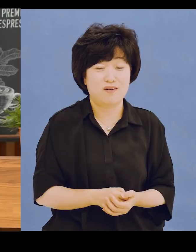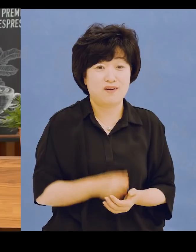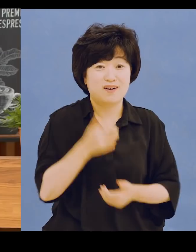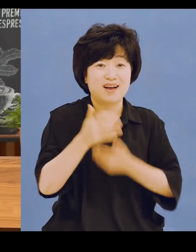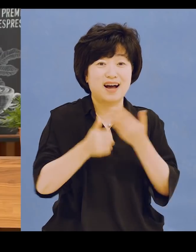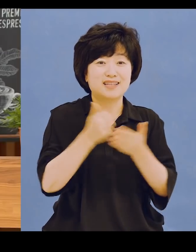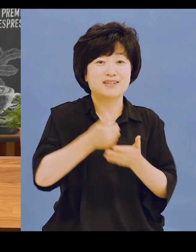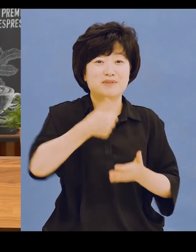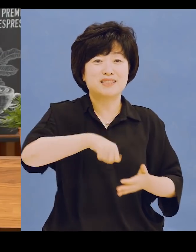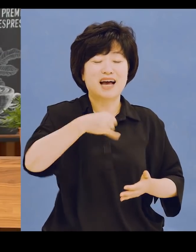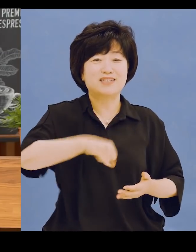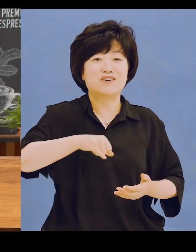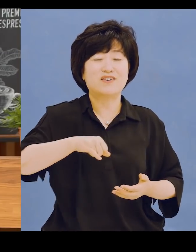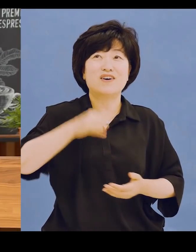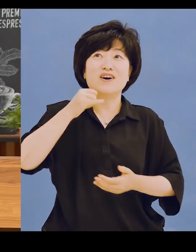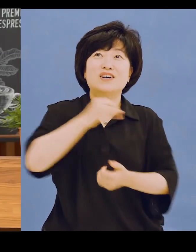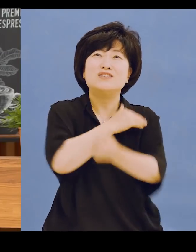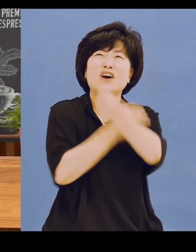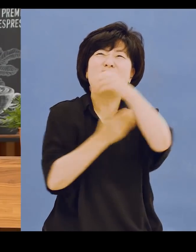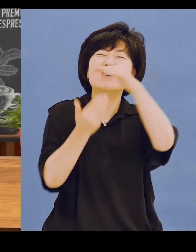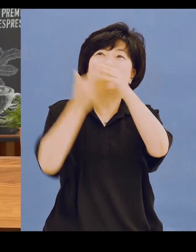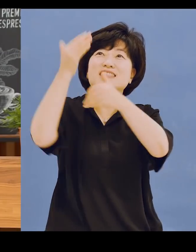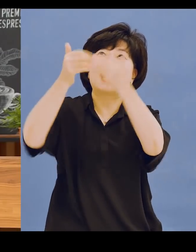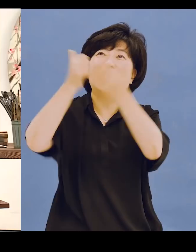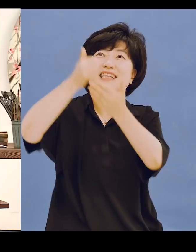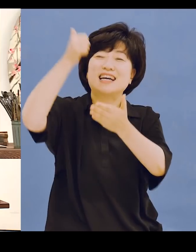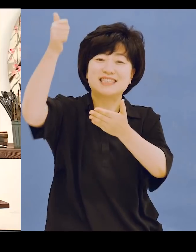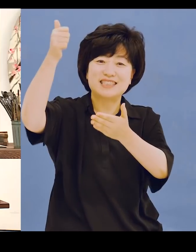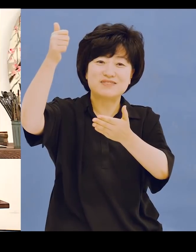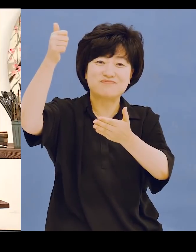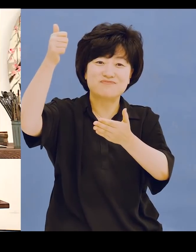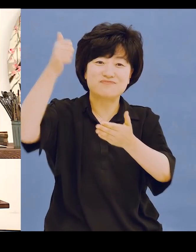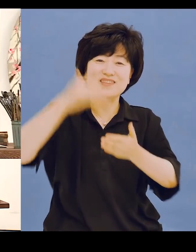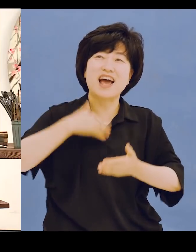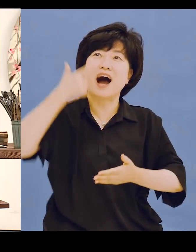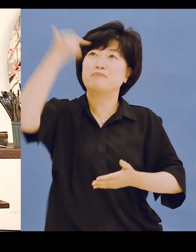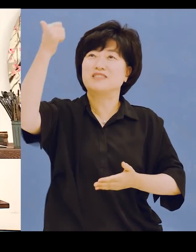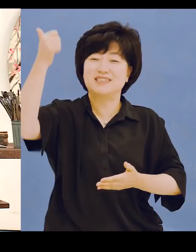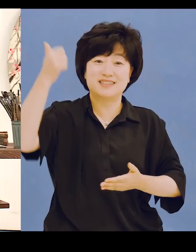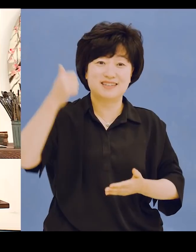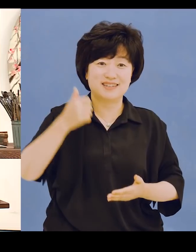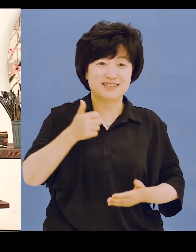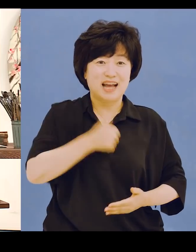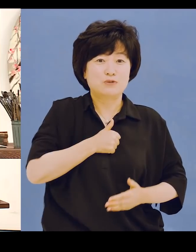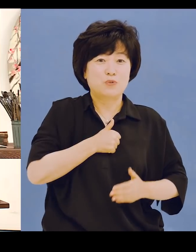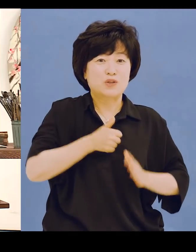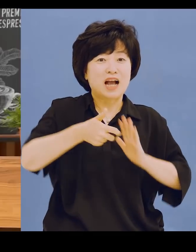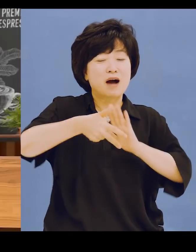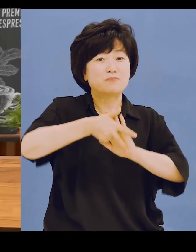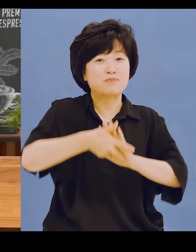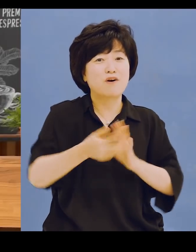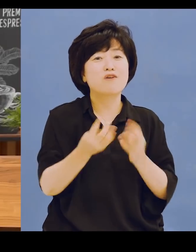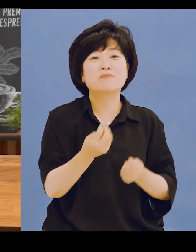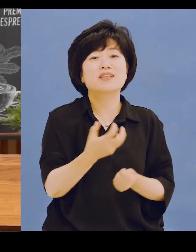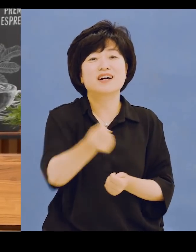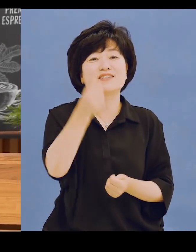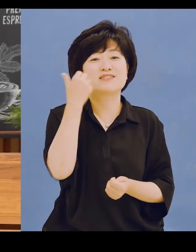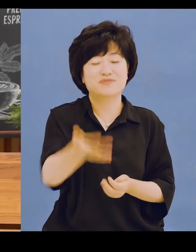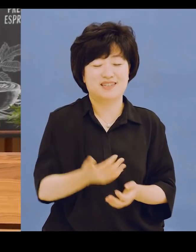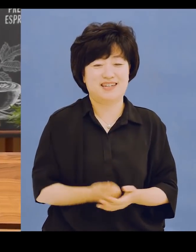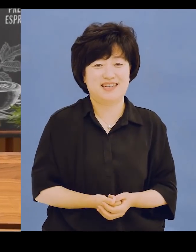계십니까? 아니 엄청난 엄청난 일이죠. 변화죠. 엄청난 변화. 우리 너무 관념적이라는 생각이 들어요. 네. 진짜. 예. 아니 제가 아까 송